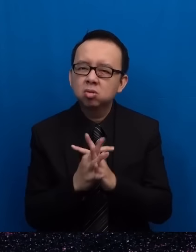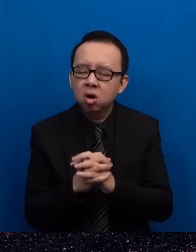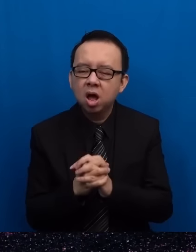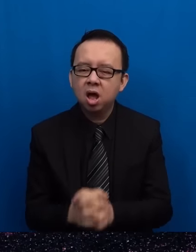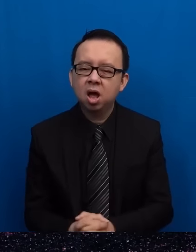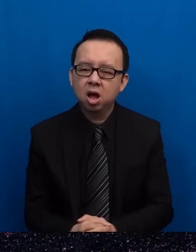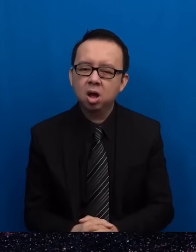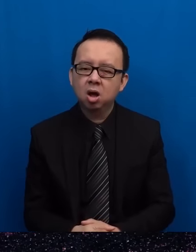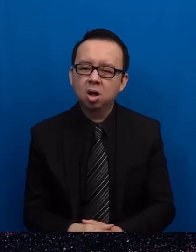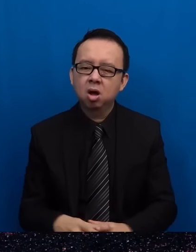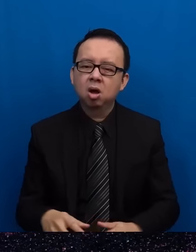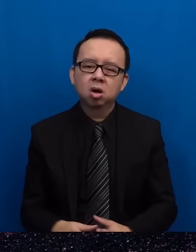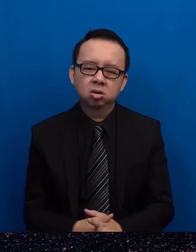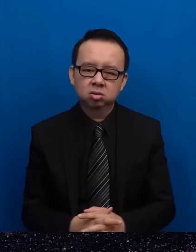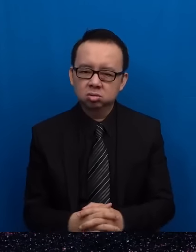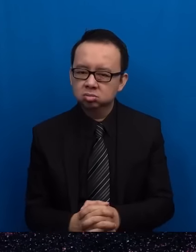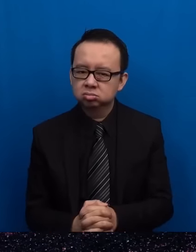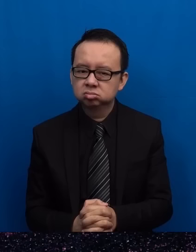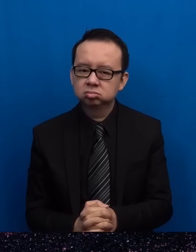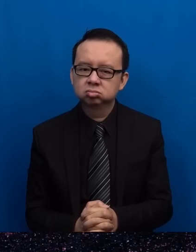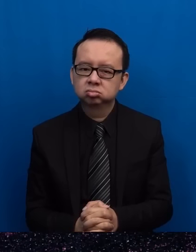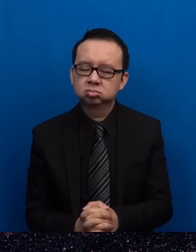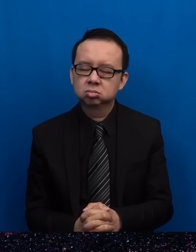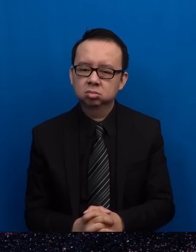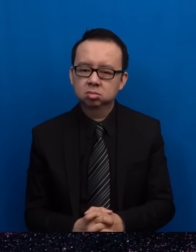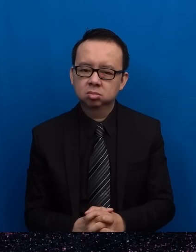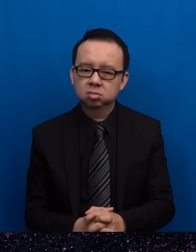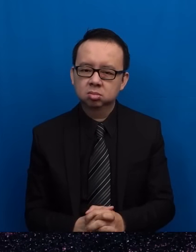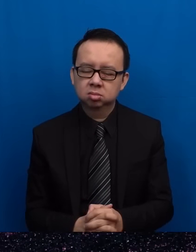itu urat doanya tidak terlalu